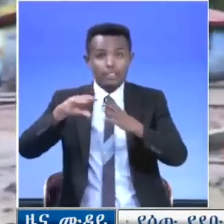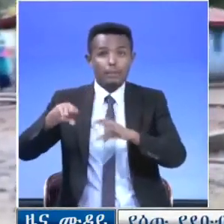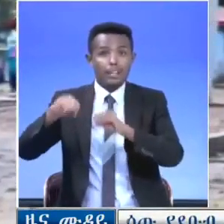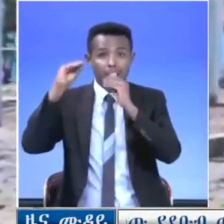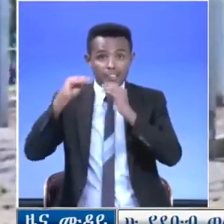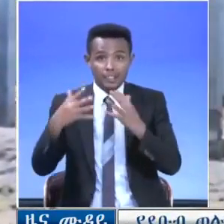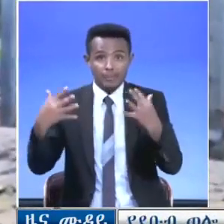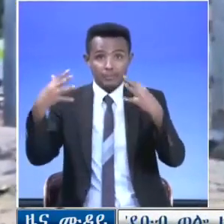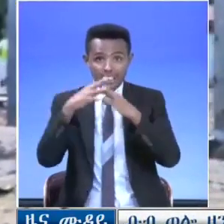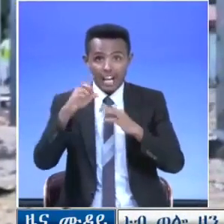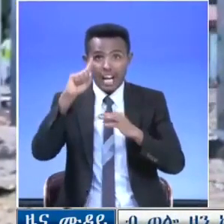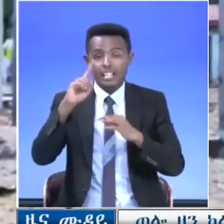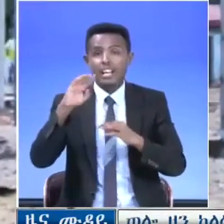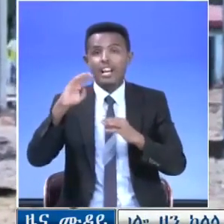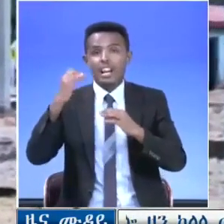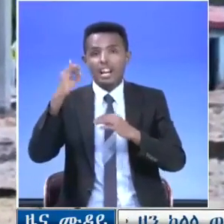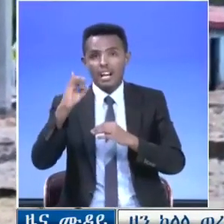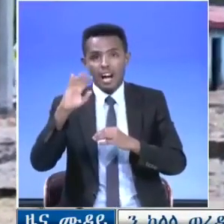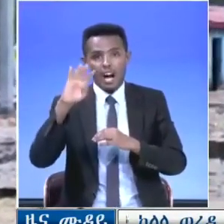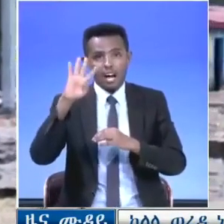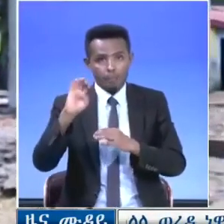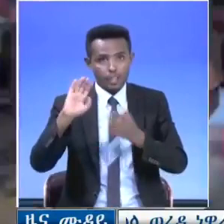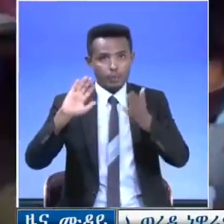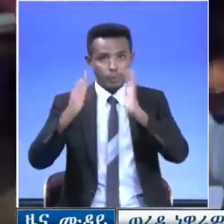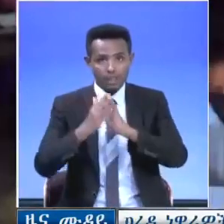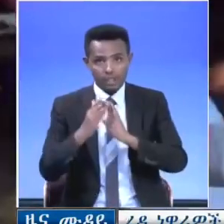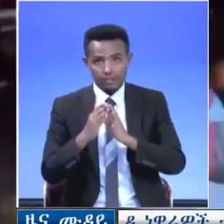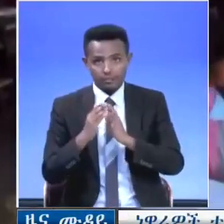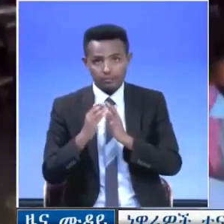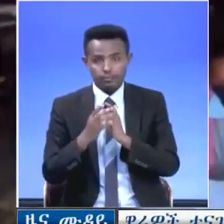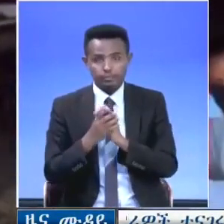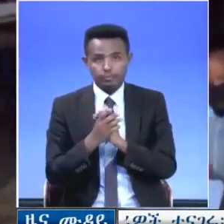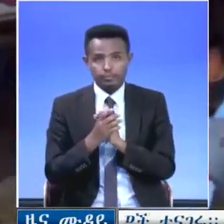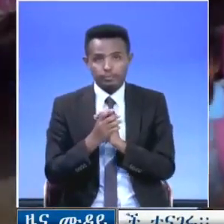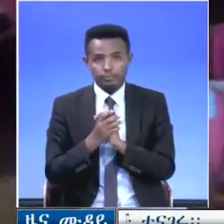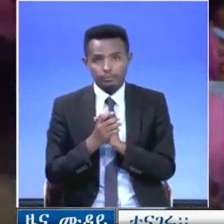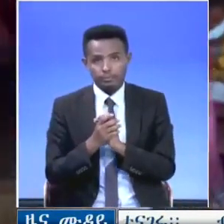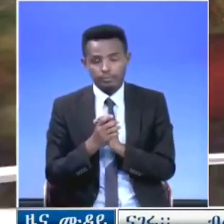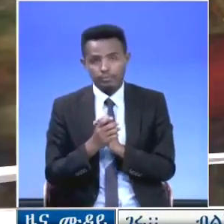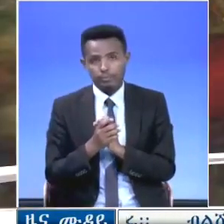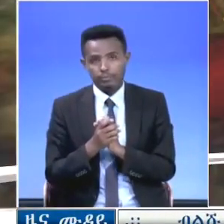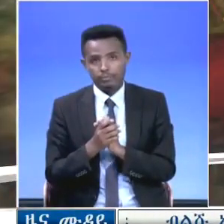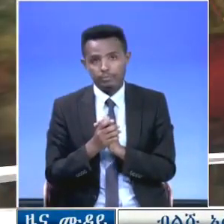ቴሌቪዥን ለተጠናቀረው ዘገባ ተስፋ ሞላ ኮምቦልቻ። ላይክ